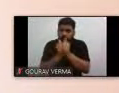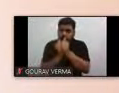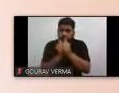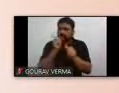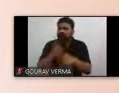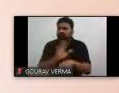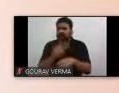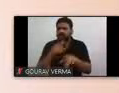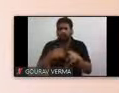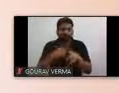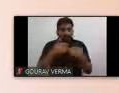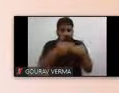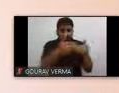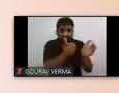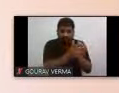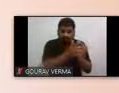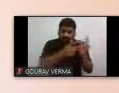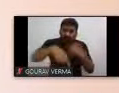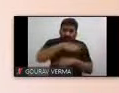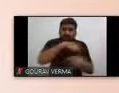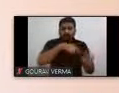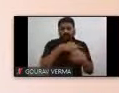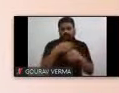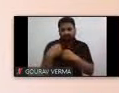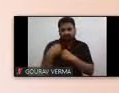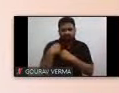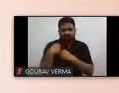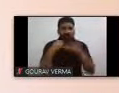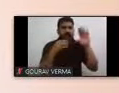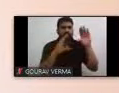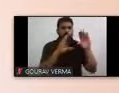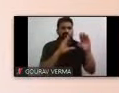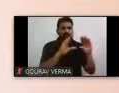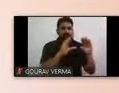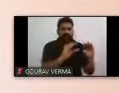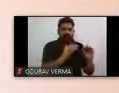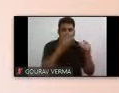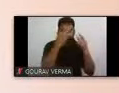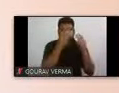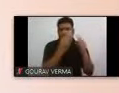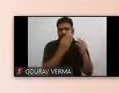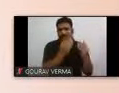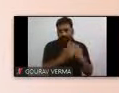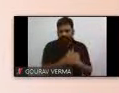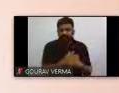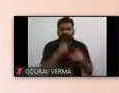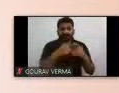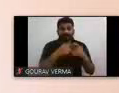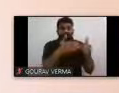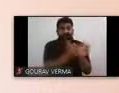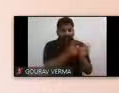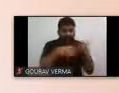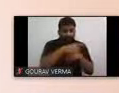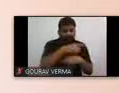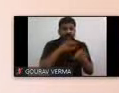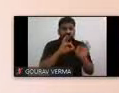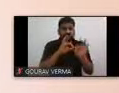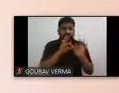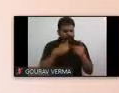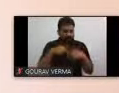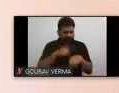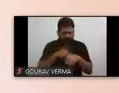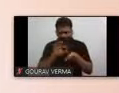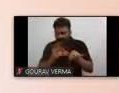Ultimately, community की responsibility भी कम होती है. अगर हम और community को भी family का time कुछ मिलता